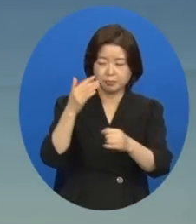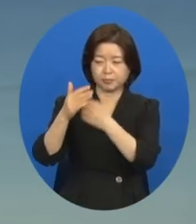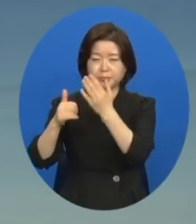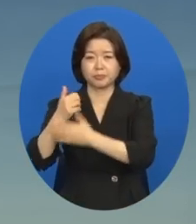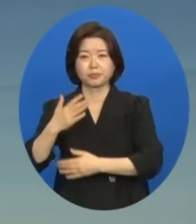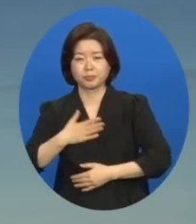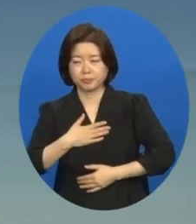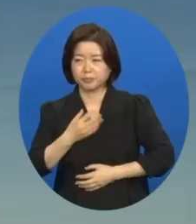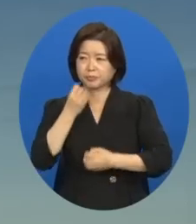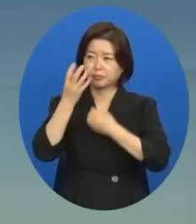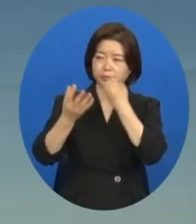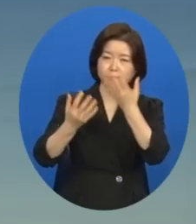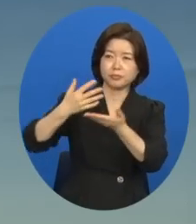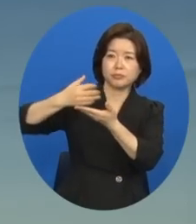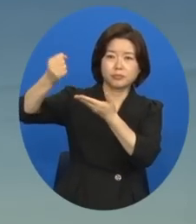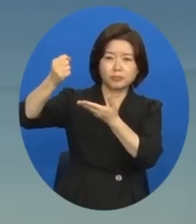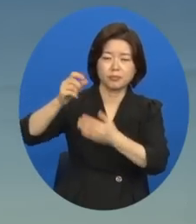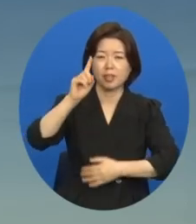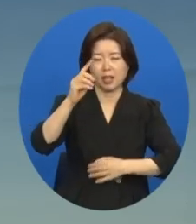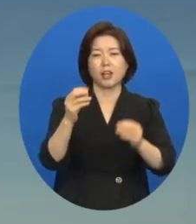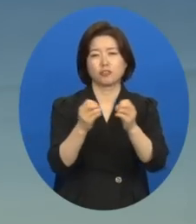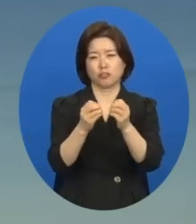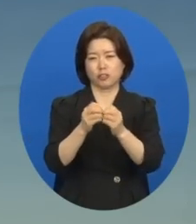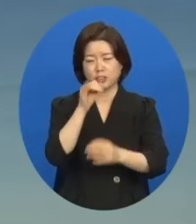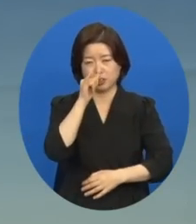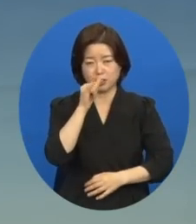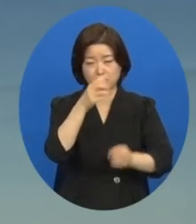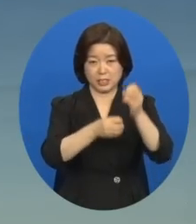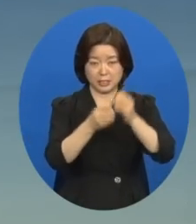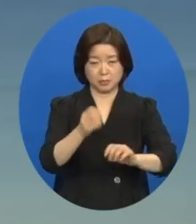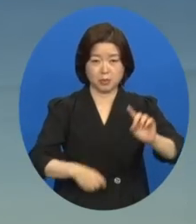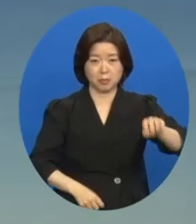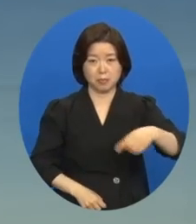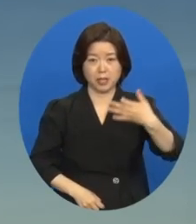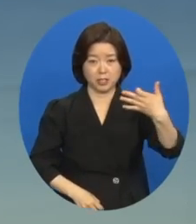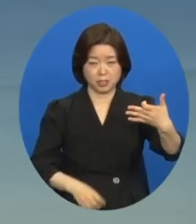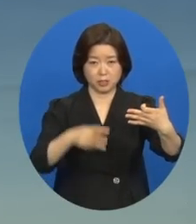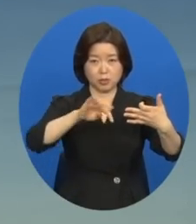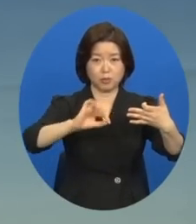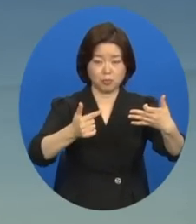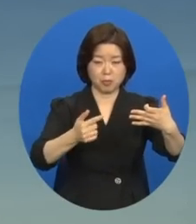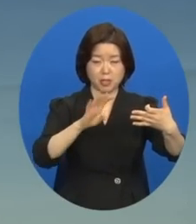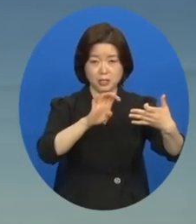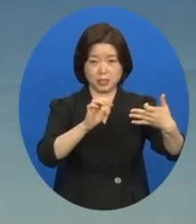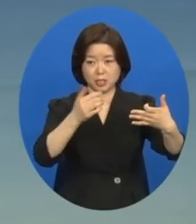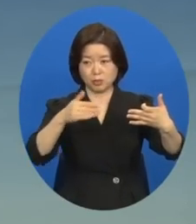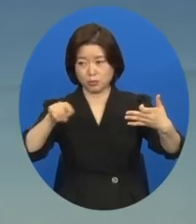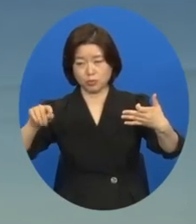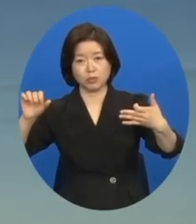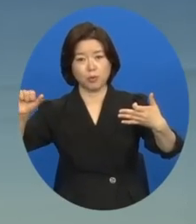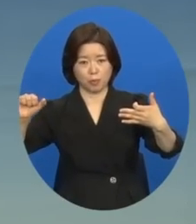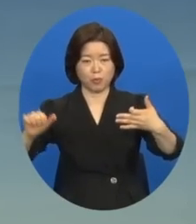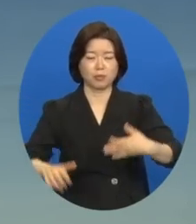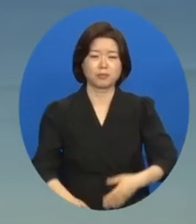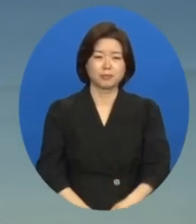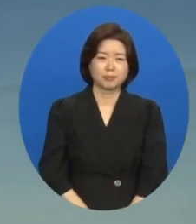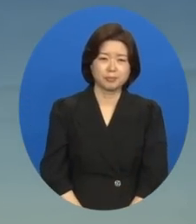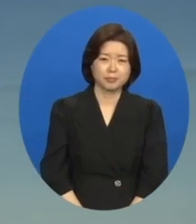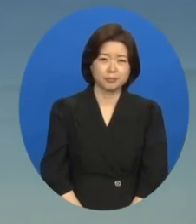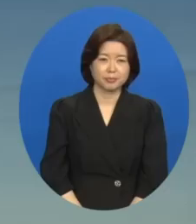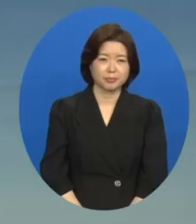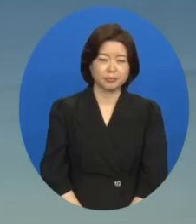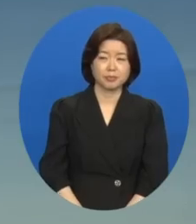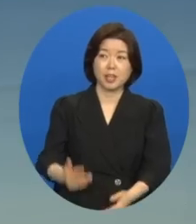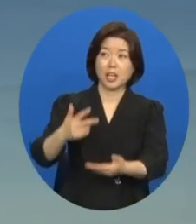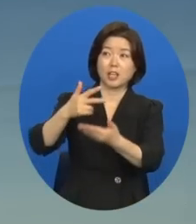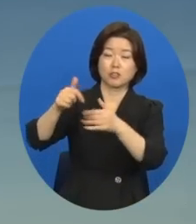저의 고백처럼 받으신 말씀 한 구절이 있습니다. 시편 119편 49절 50절 말씀이에요.